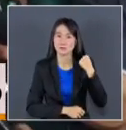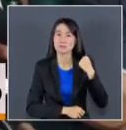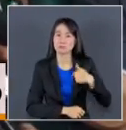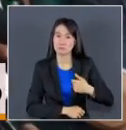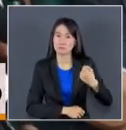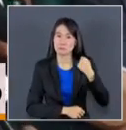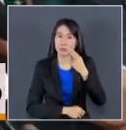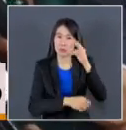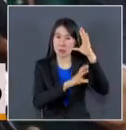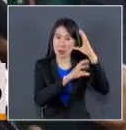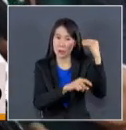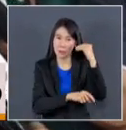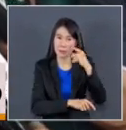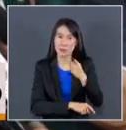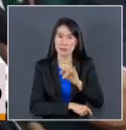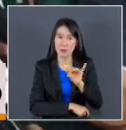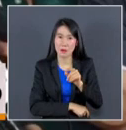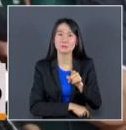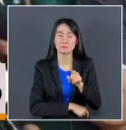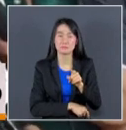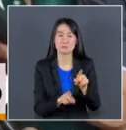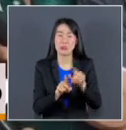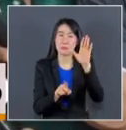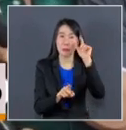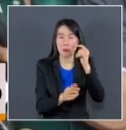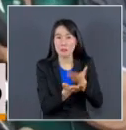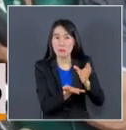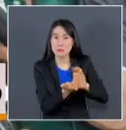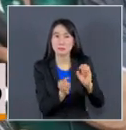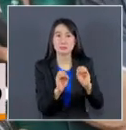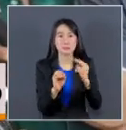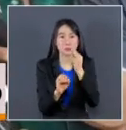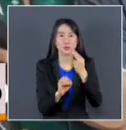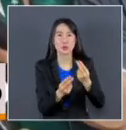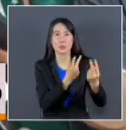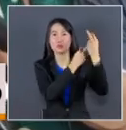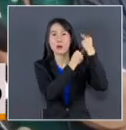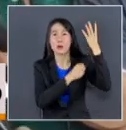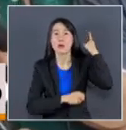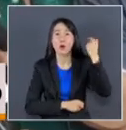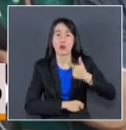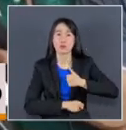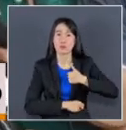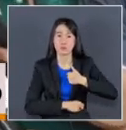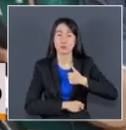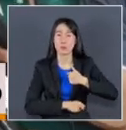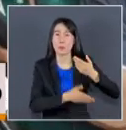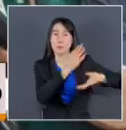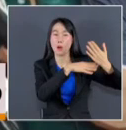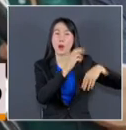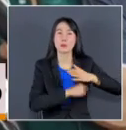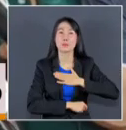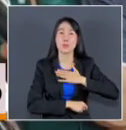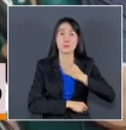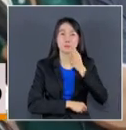ากดูละครอย่าดูละครเยอะนะครับนะคือเคสผมเนี่ยท่านลองไปย้อนดูโปรไฟล์ผมก่อนนะครับก่อนที่ท่านจะห้าว